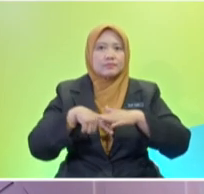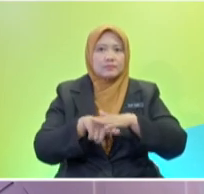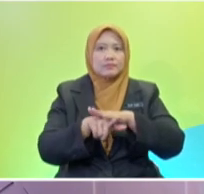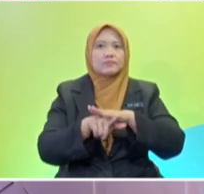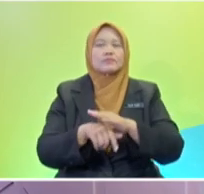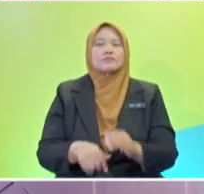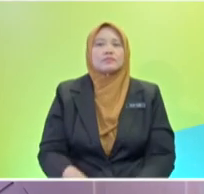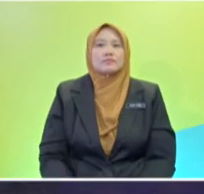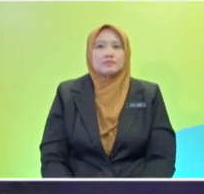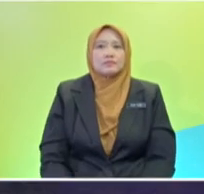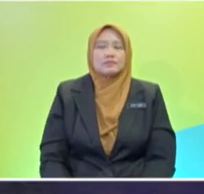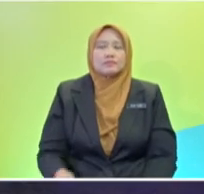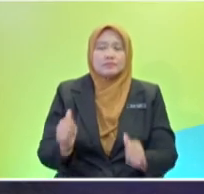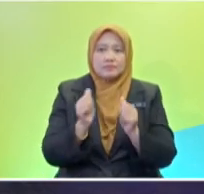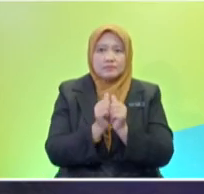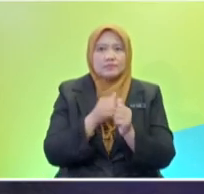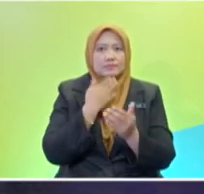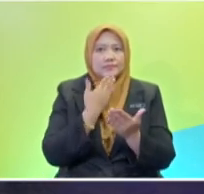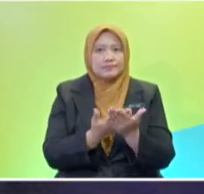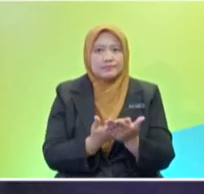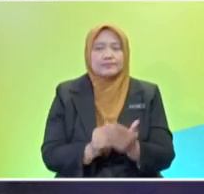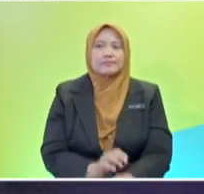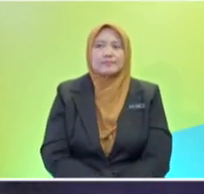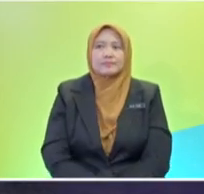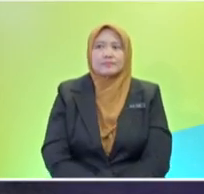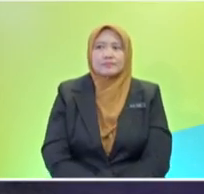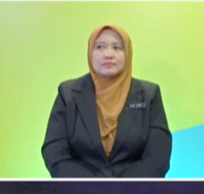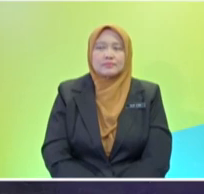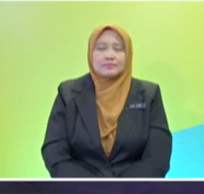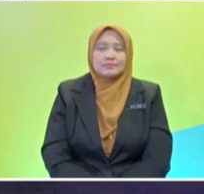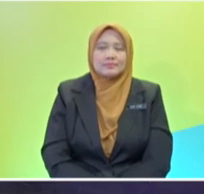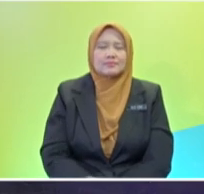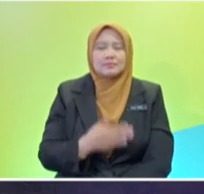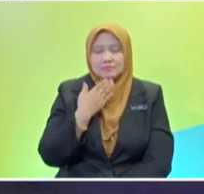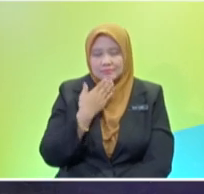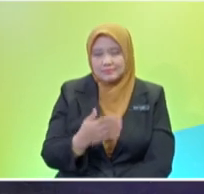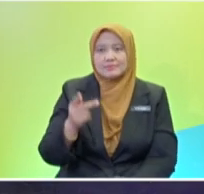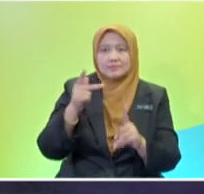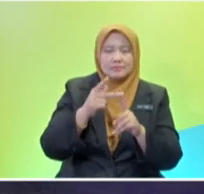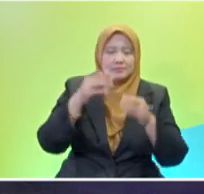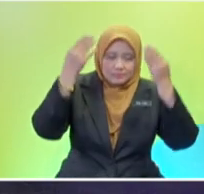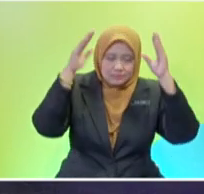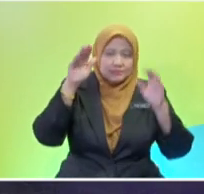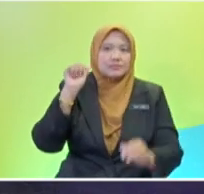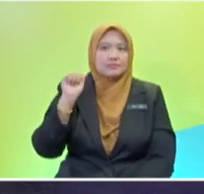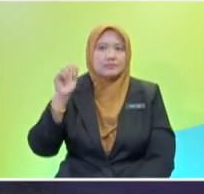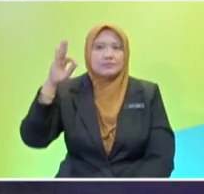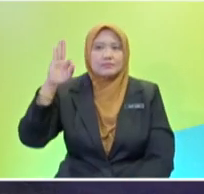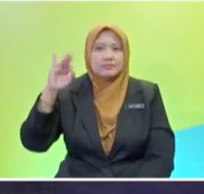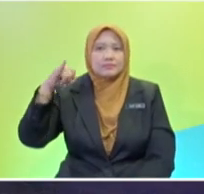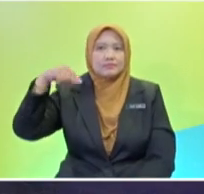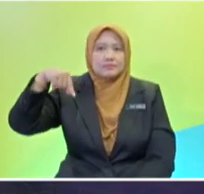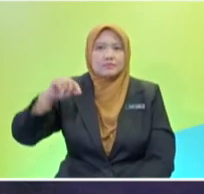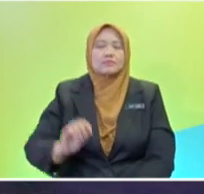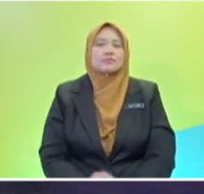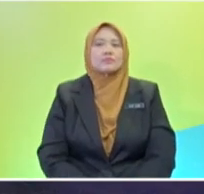itulah dia yang kita sudah belajar pada hari ini Baik terima kasih sekali kepada Hari ini menceritakan kepada